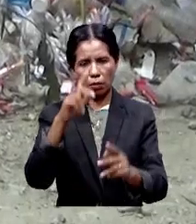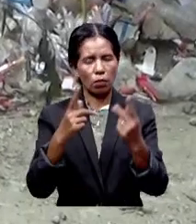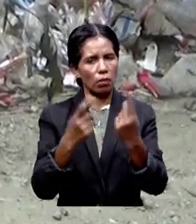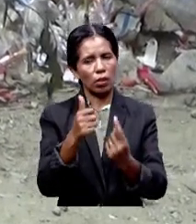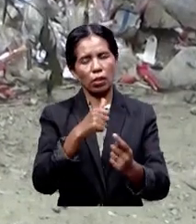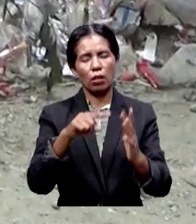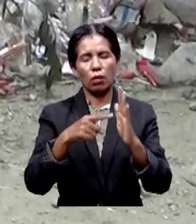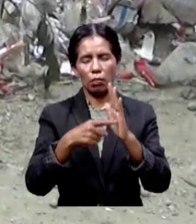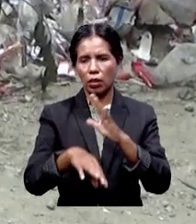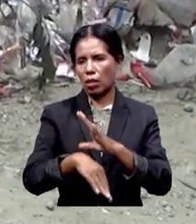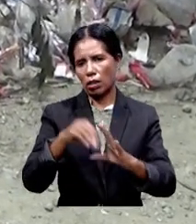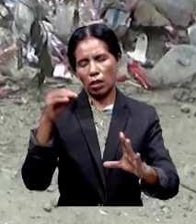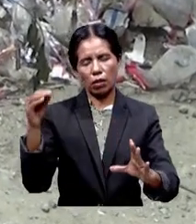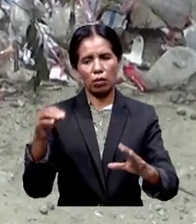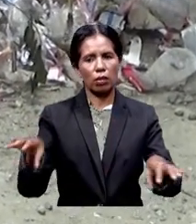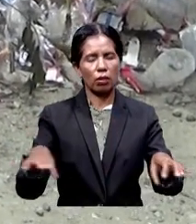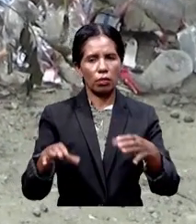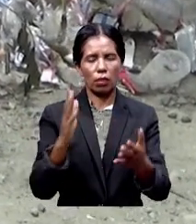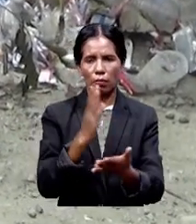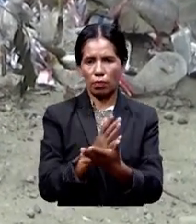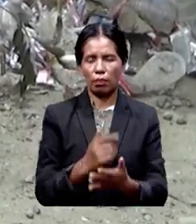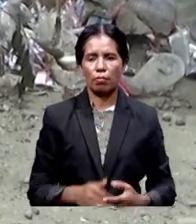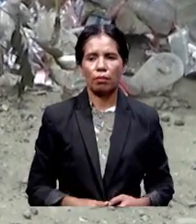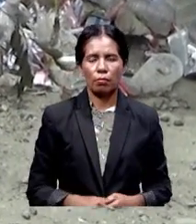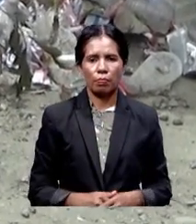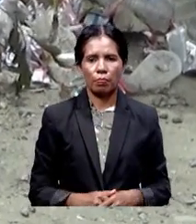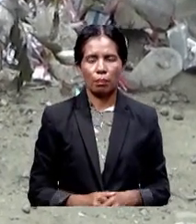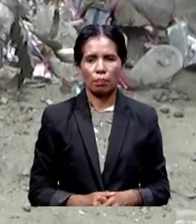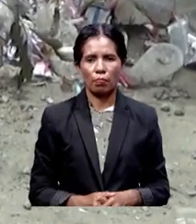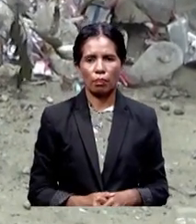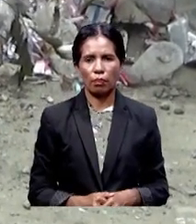balung hahu resignaan nune servisu balung parado. Abraham Amaral, ZMN.